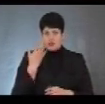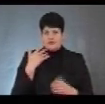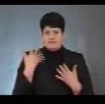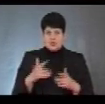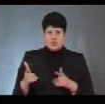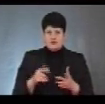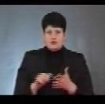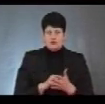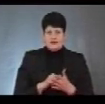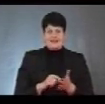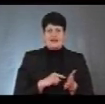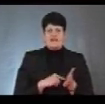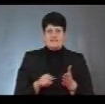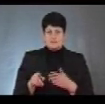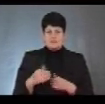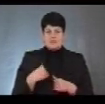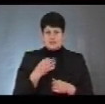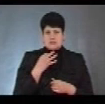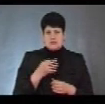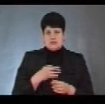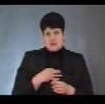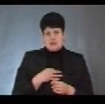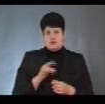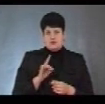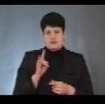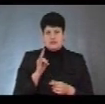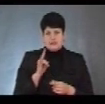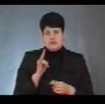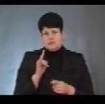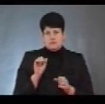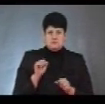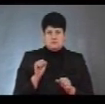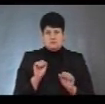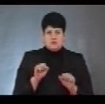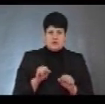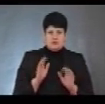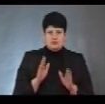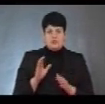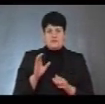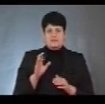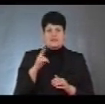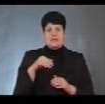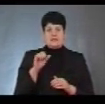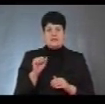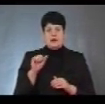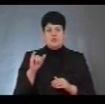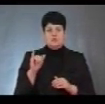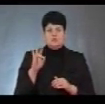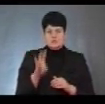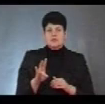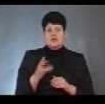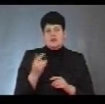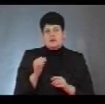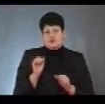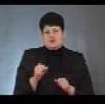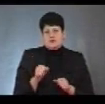готували документи на виписку, мені повідомили про те, що в дитини підозра на синдром Дауна, що є вада серця і ще деякі супутні